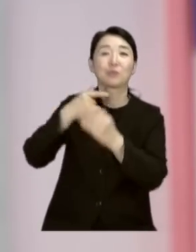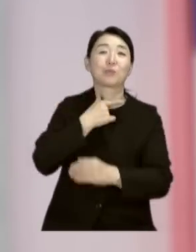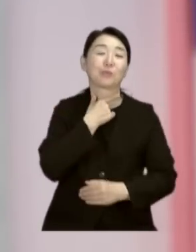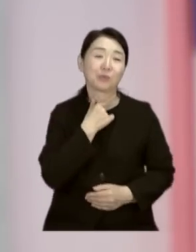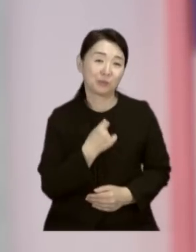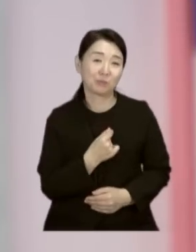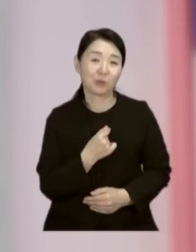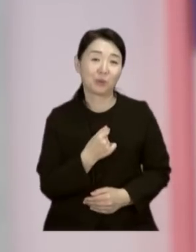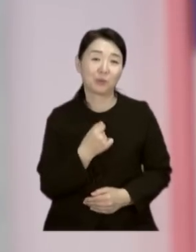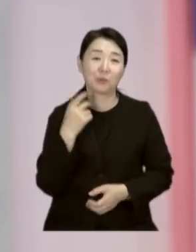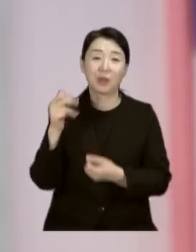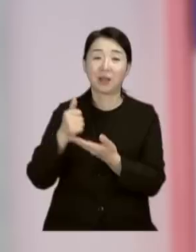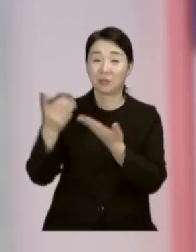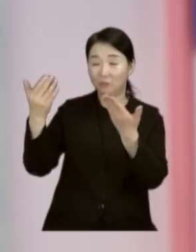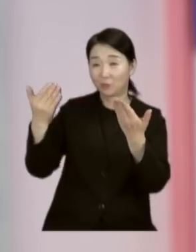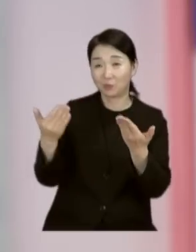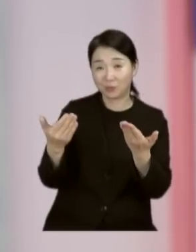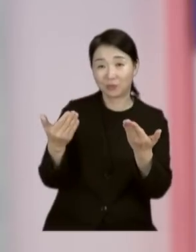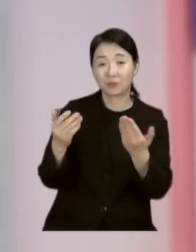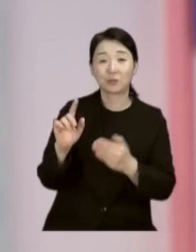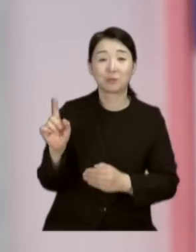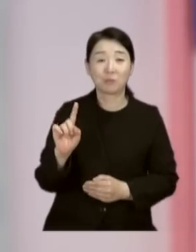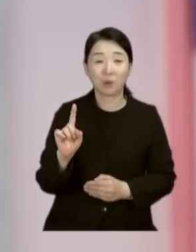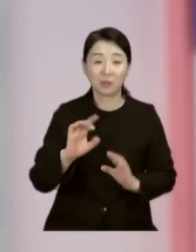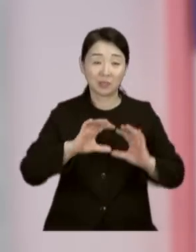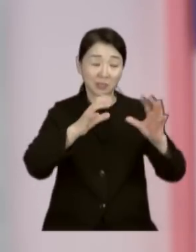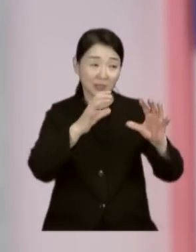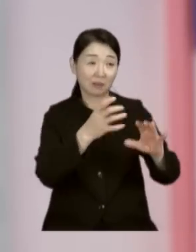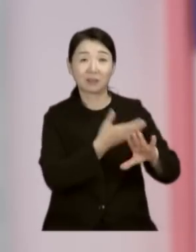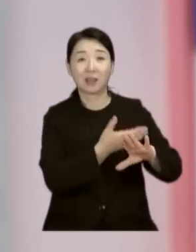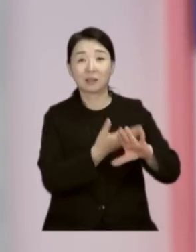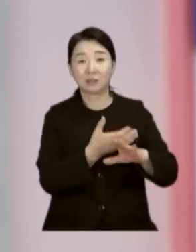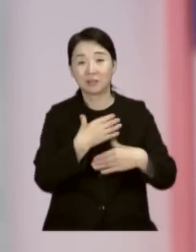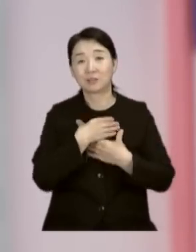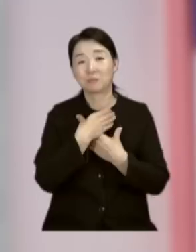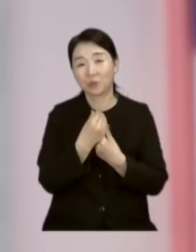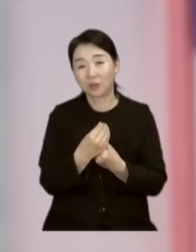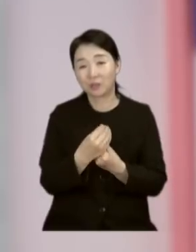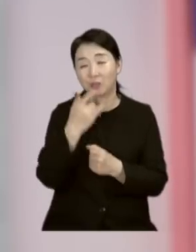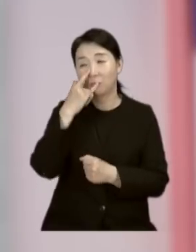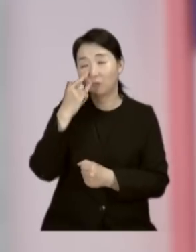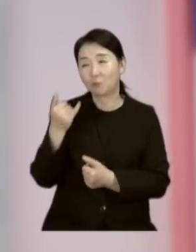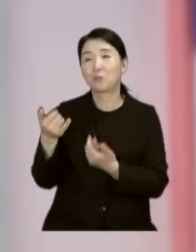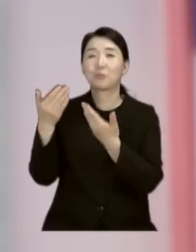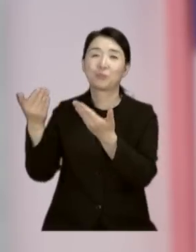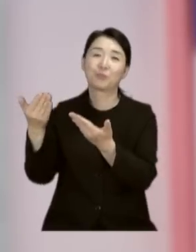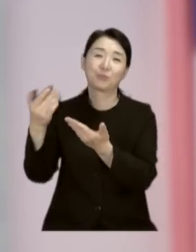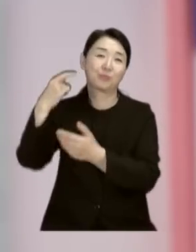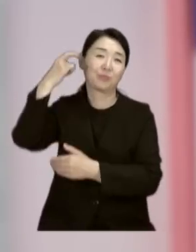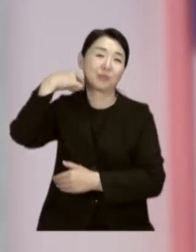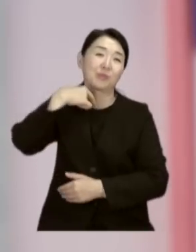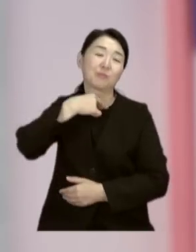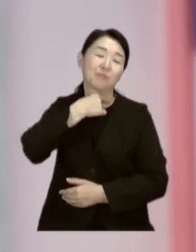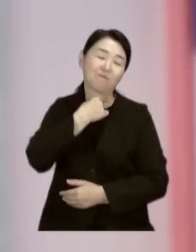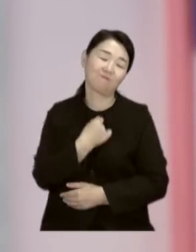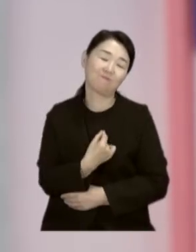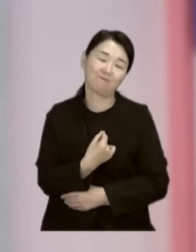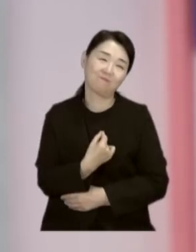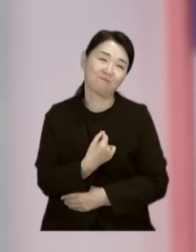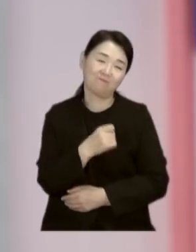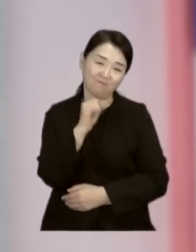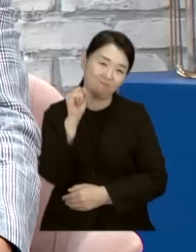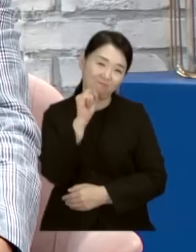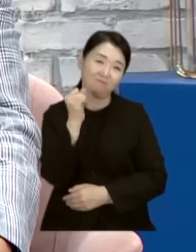찬양하고 하나님을 하나님이 주시는 이 세상 것과는 다른 이 평안을 저희 부모님이 느끼면